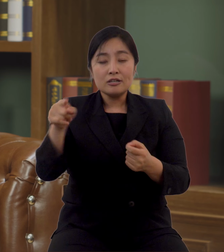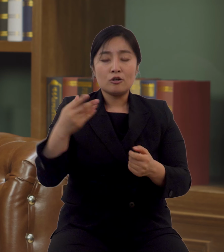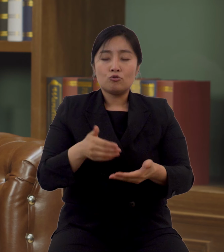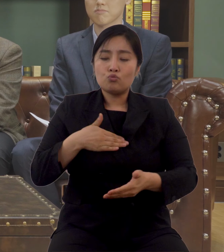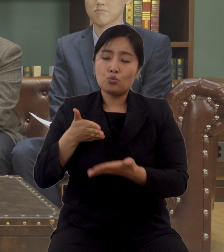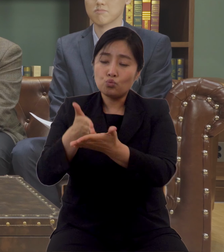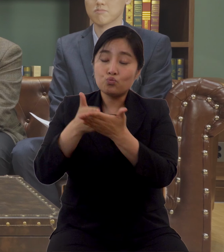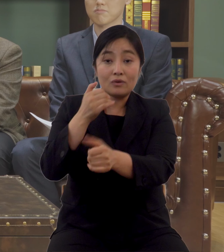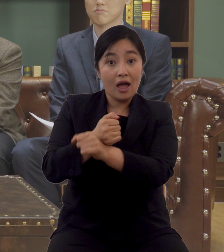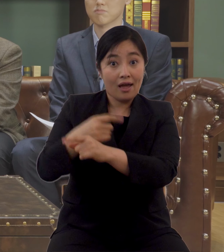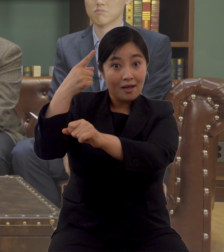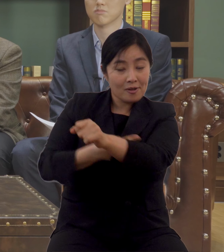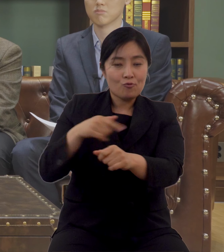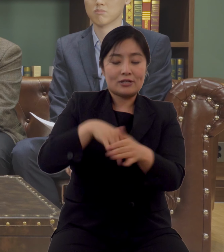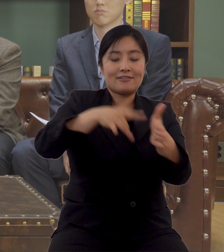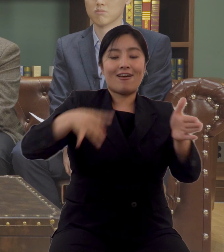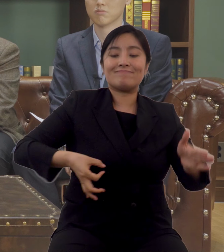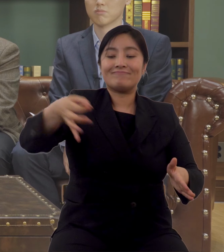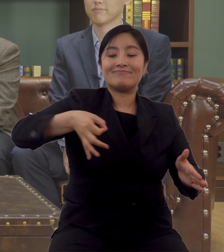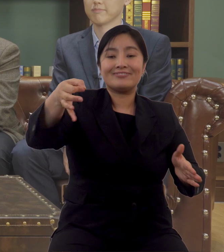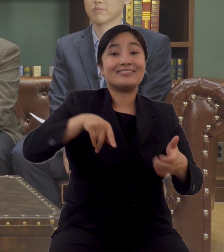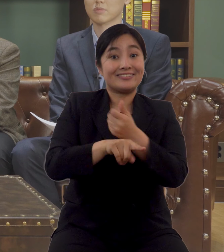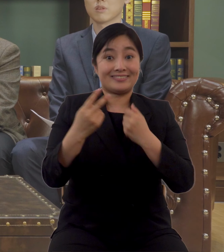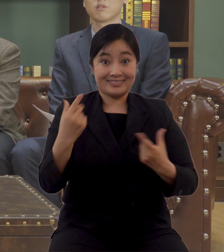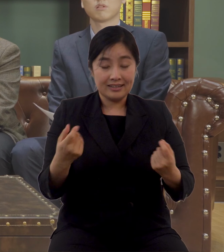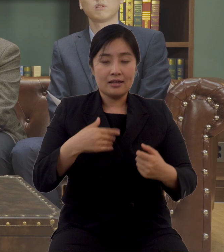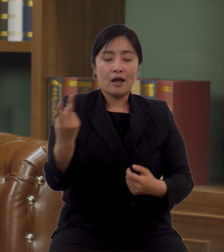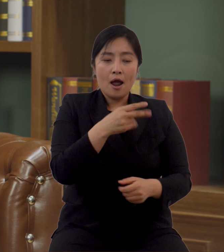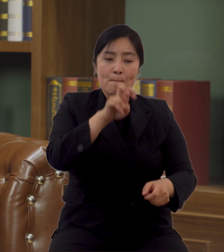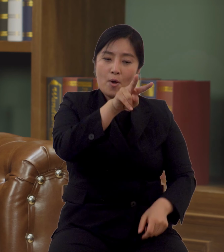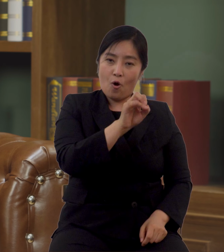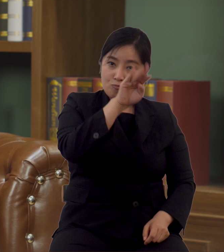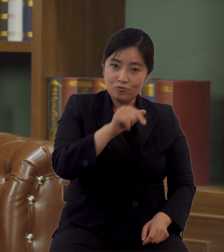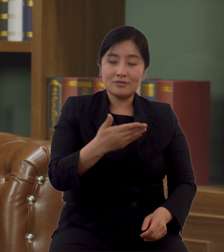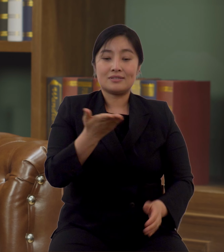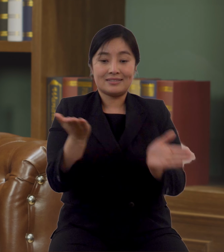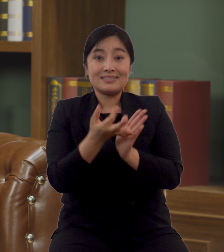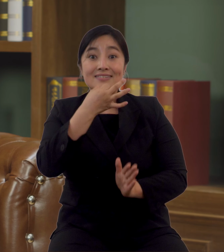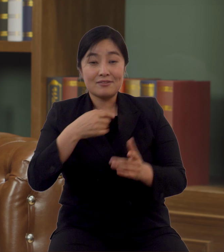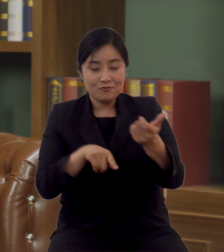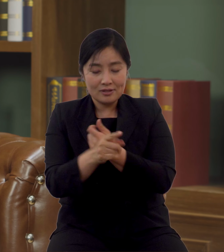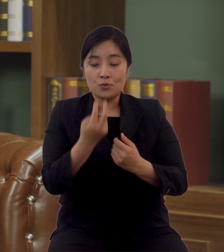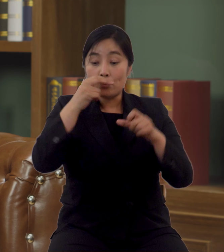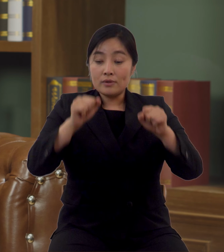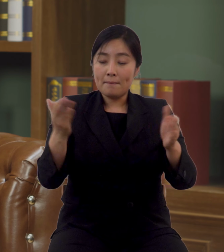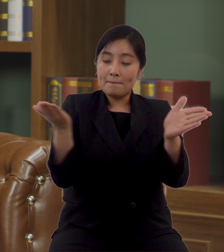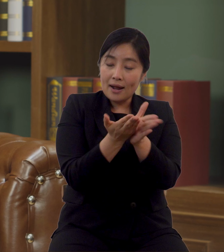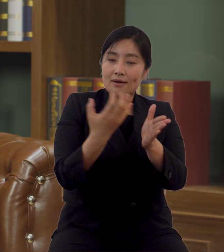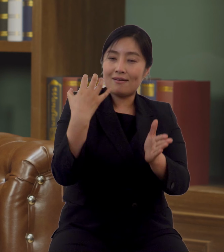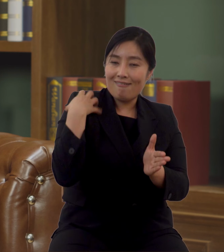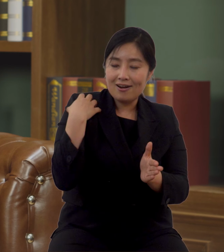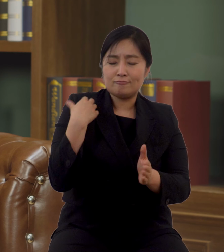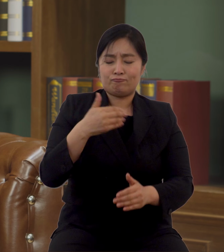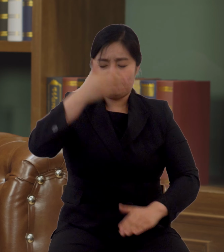수 있습니다. 그것을 요청하면서 우리가 세금을 내고 있는 것이기도 하죠. 각자의 명분과 실리에 앞서서 존재